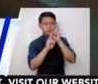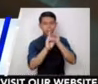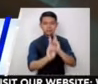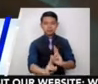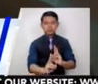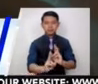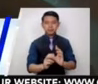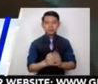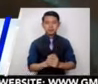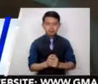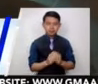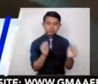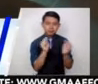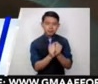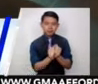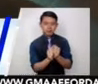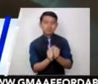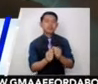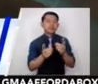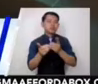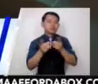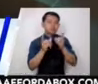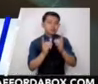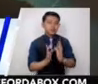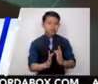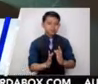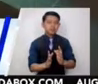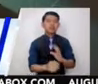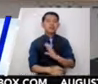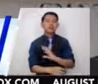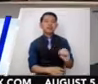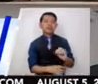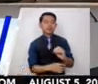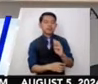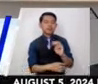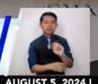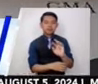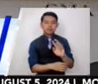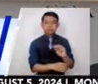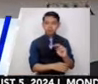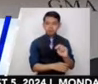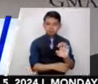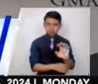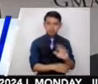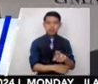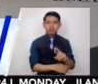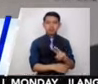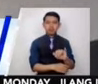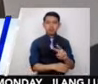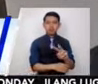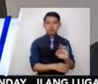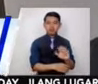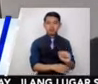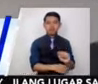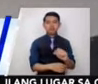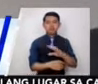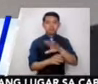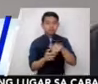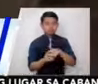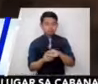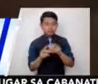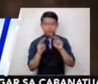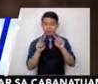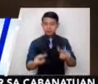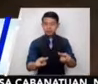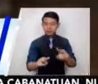makatrabaho si Direk Kip and syempre ang nag-iisang Miss Maren Rivera. Kabilang sa mga nanood at full support kay Yan, ang